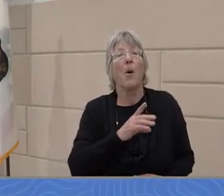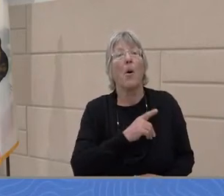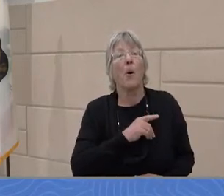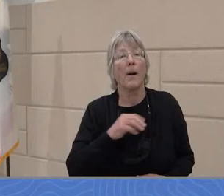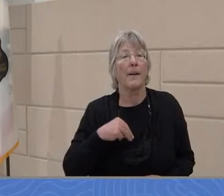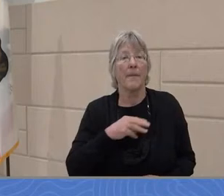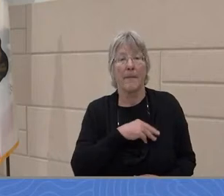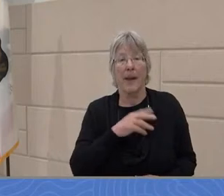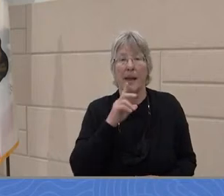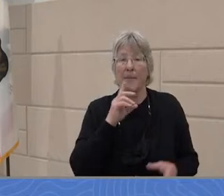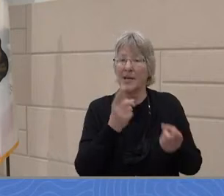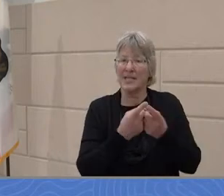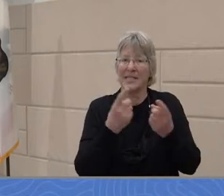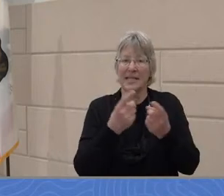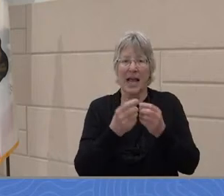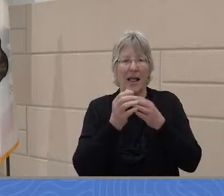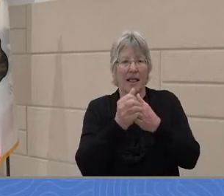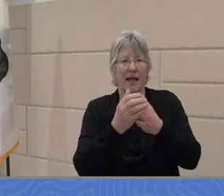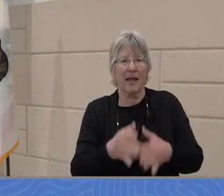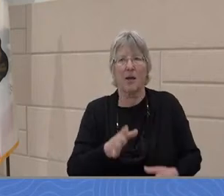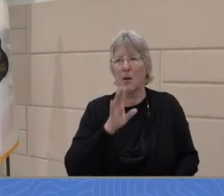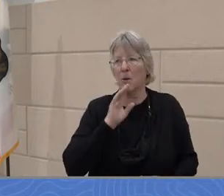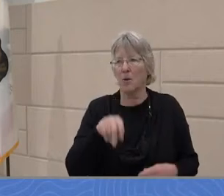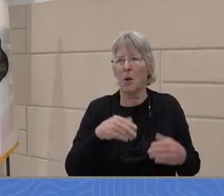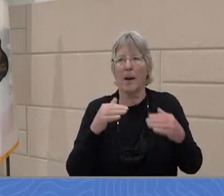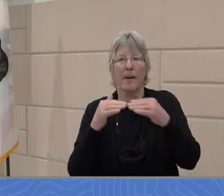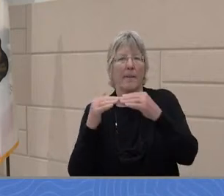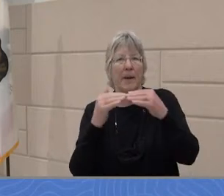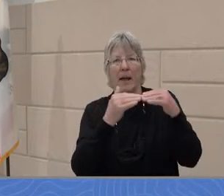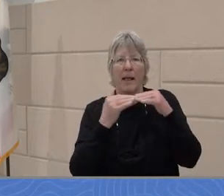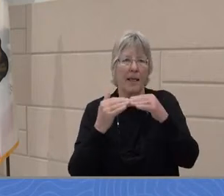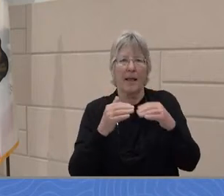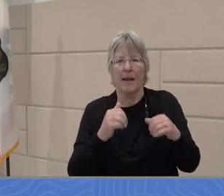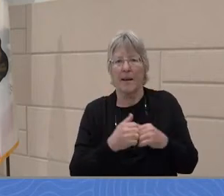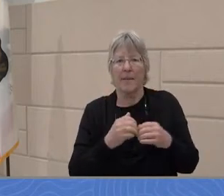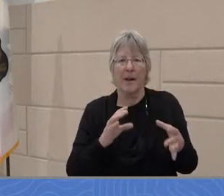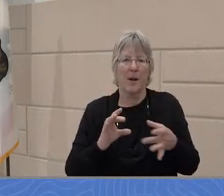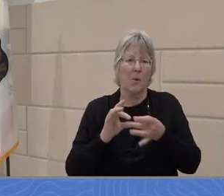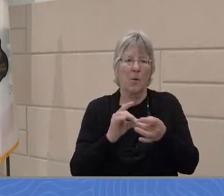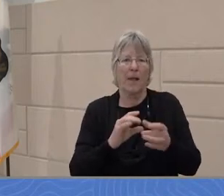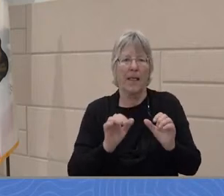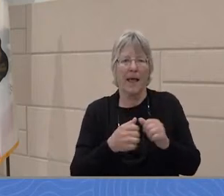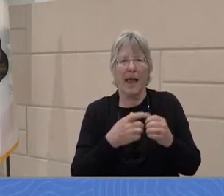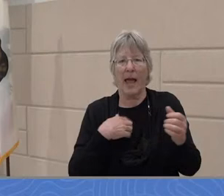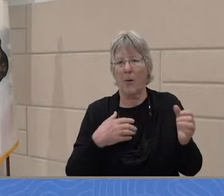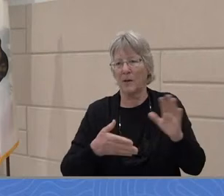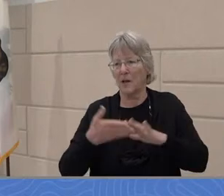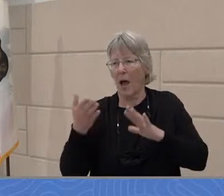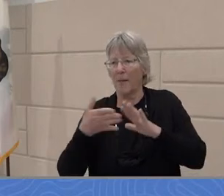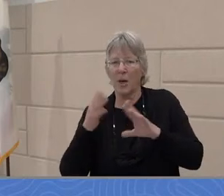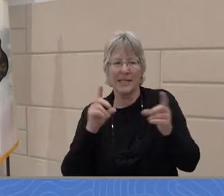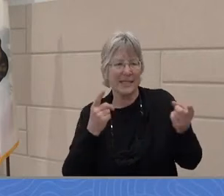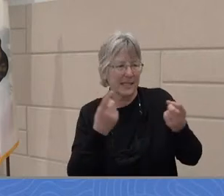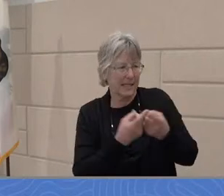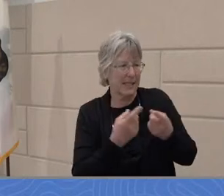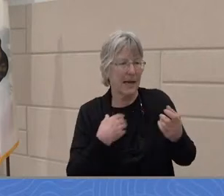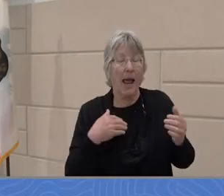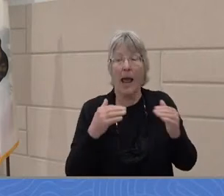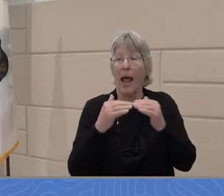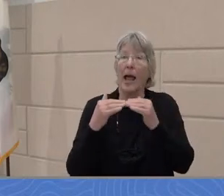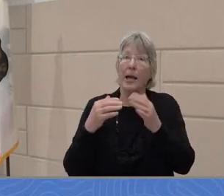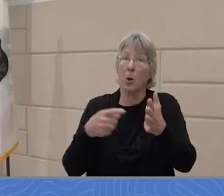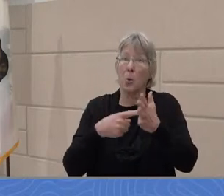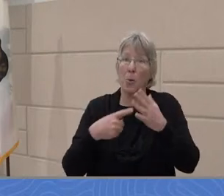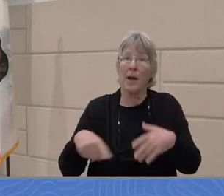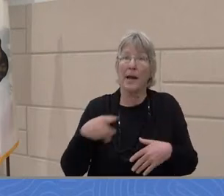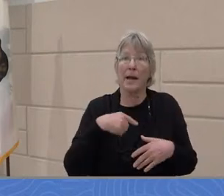สบายขึ้นมาสมาชิกในนิยมคณะกรรมการคืออารมณ์ดังไฮทา